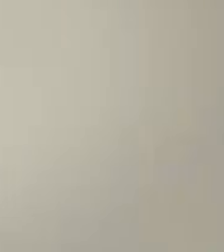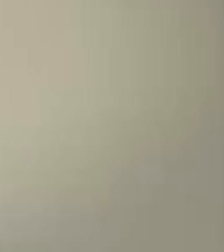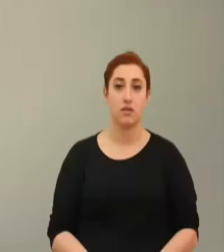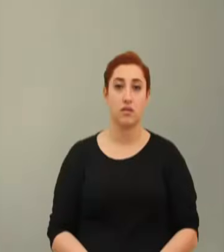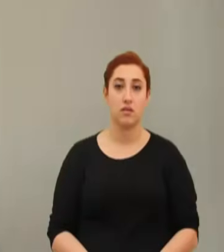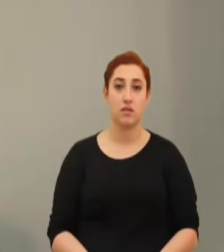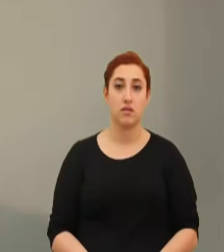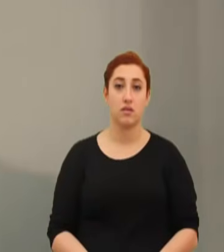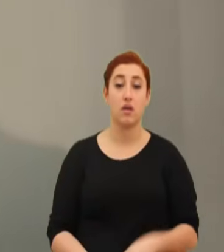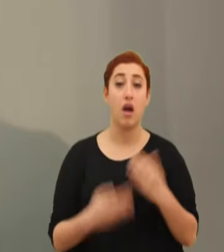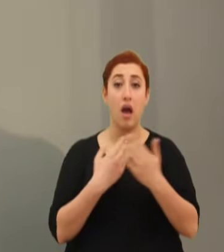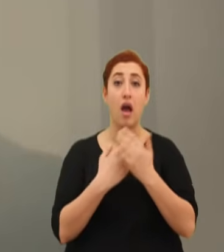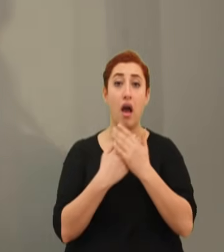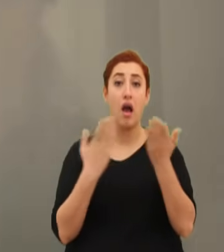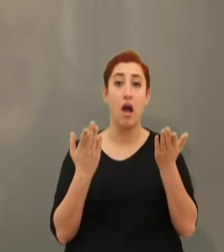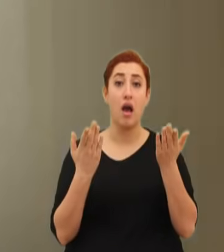Geçmiş.